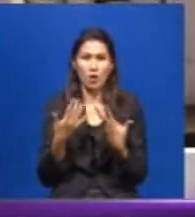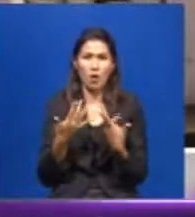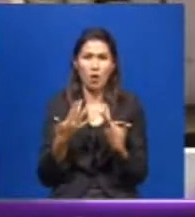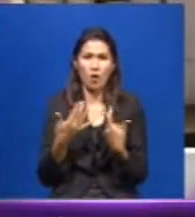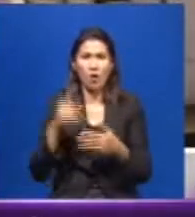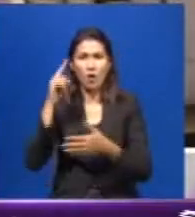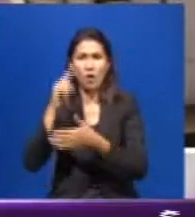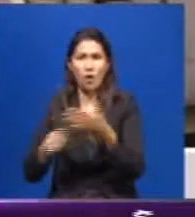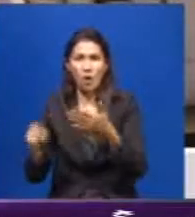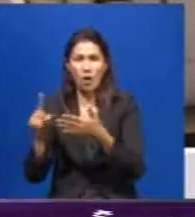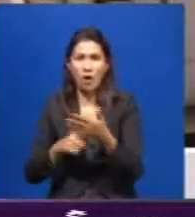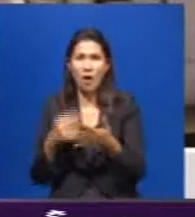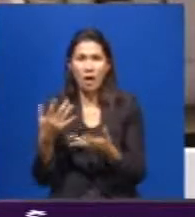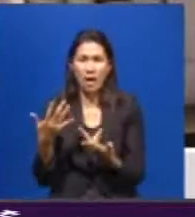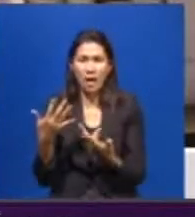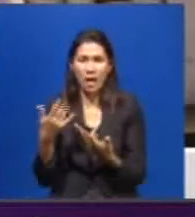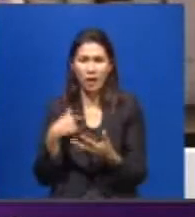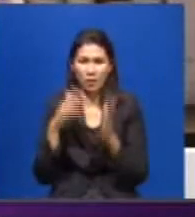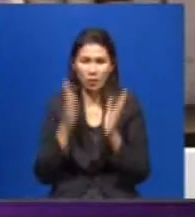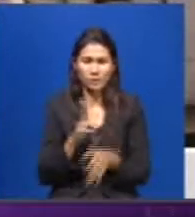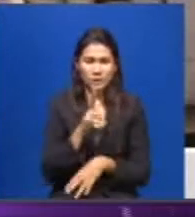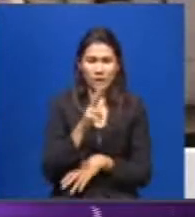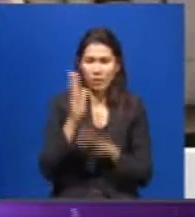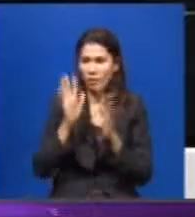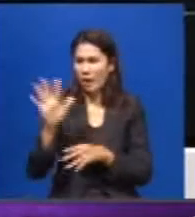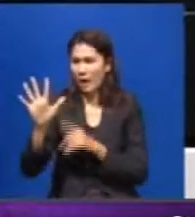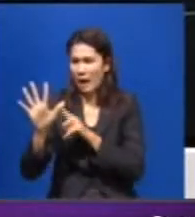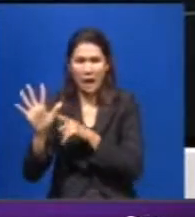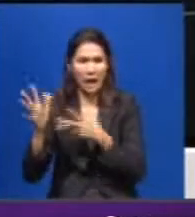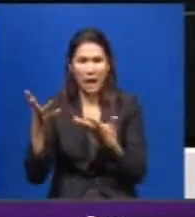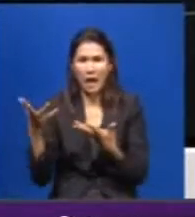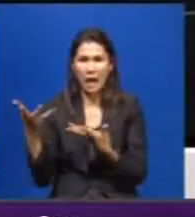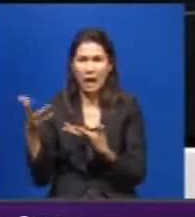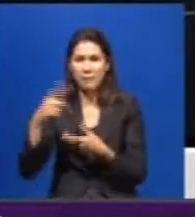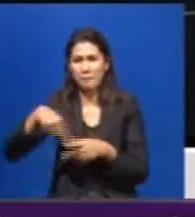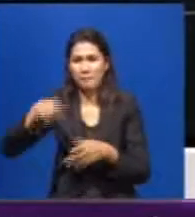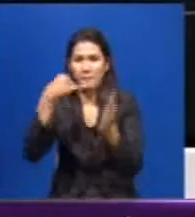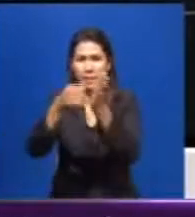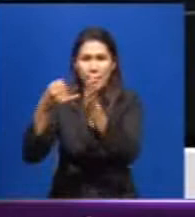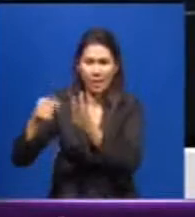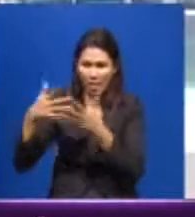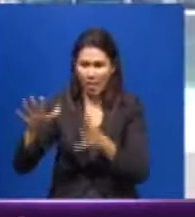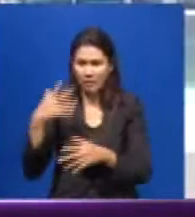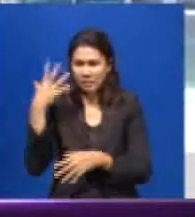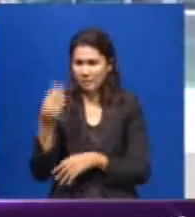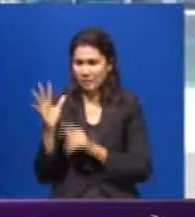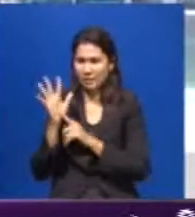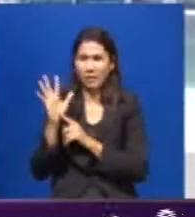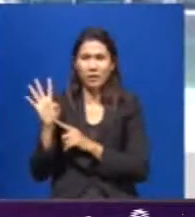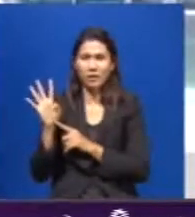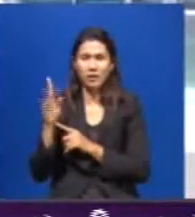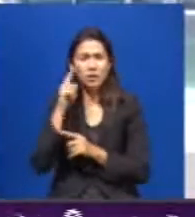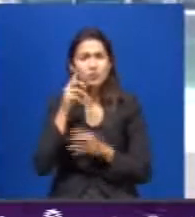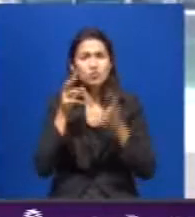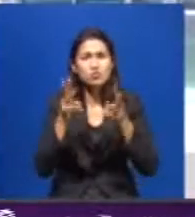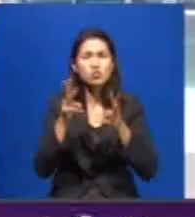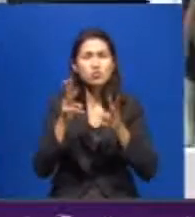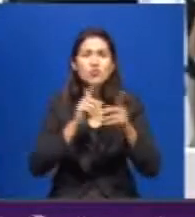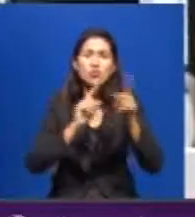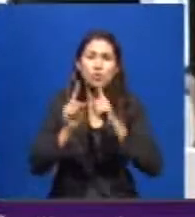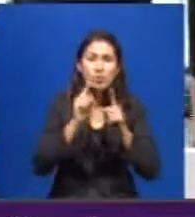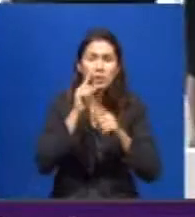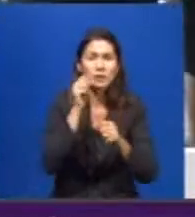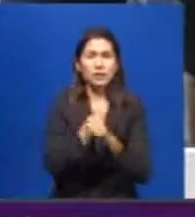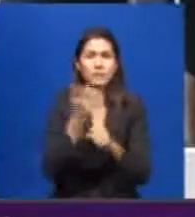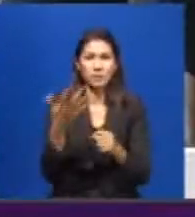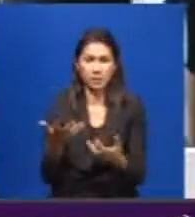งเลือกตั้งก็ไม่ได้แล้วคนแค่3คน5คนที่จะทำอะไรเนี่ย ครับ หรือถ้าหากว่าจะพูดคุยกันเนี่ยจะพูดคุยกันอย่างไรครับ